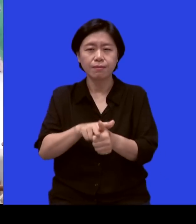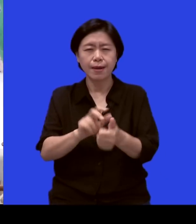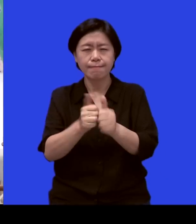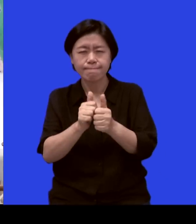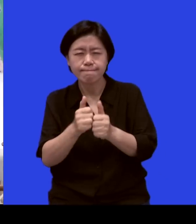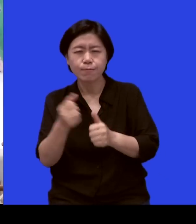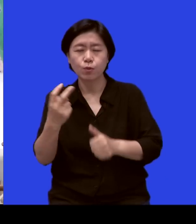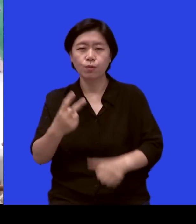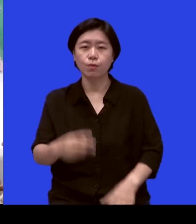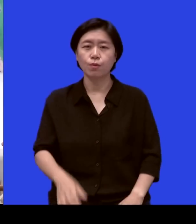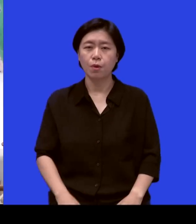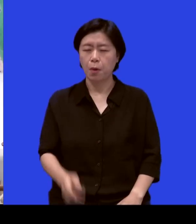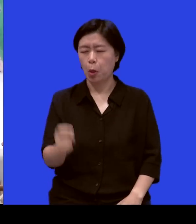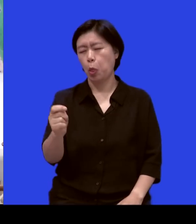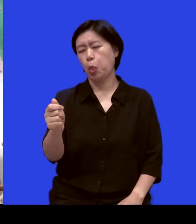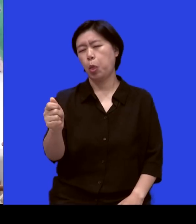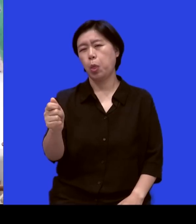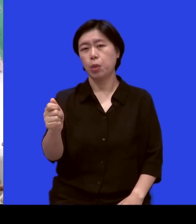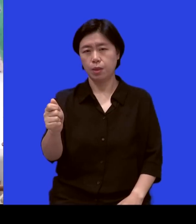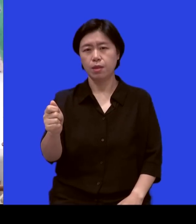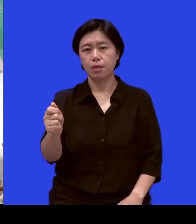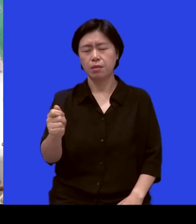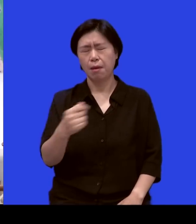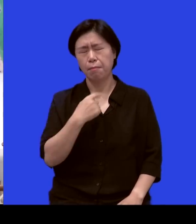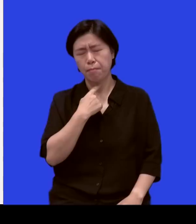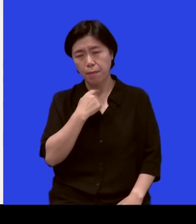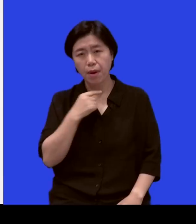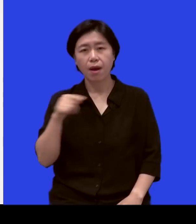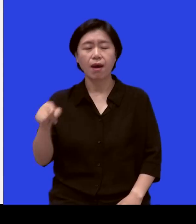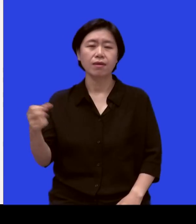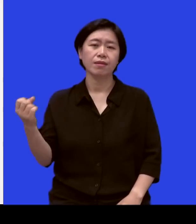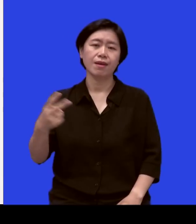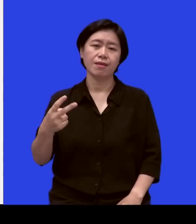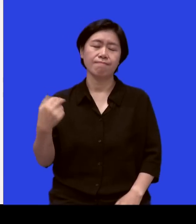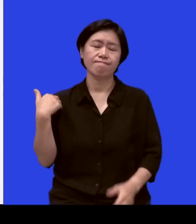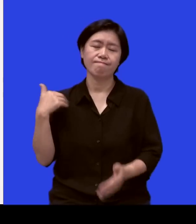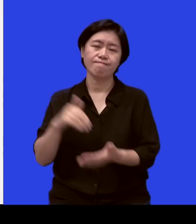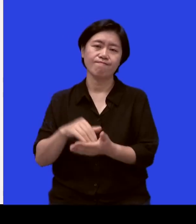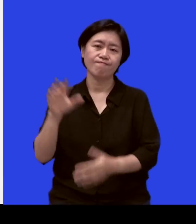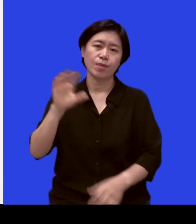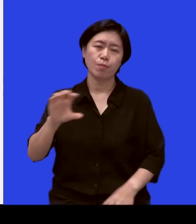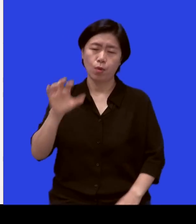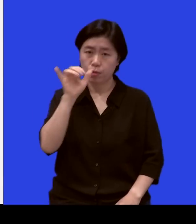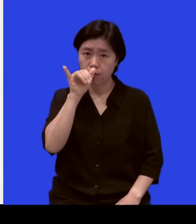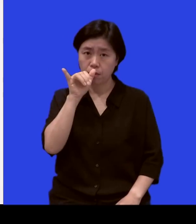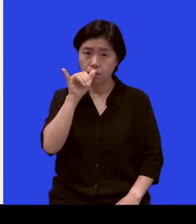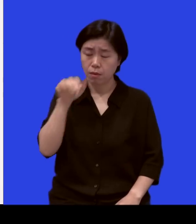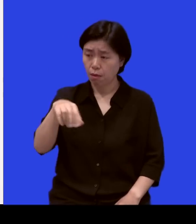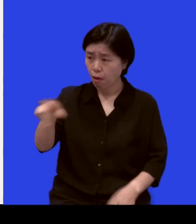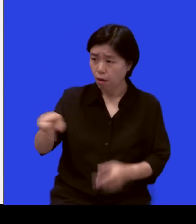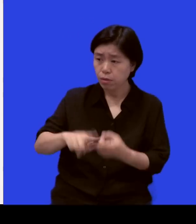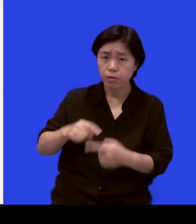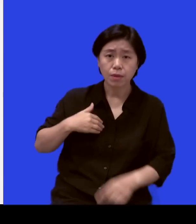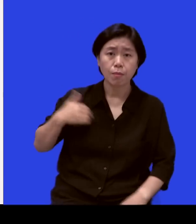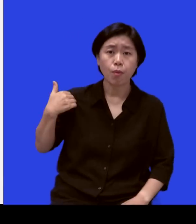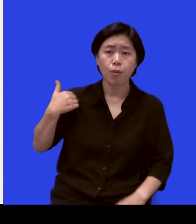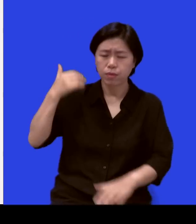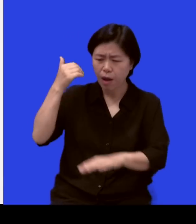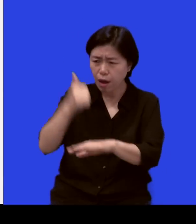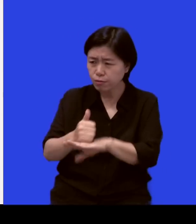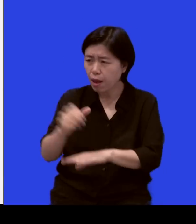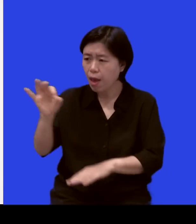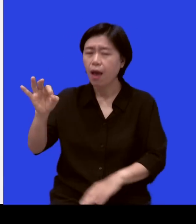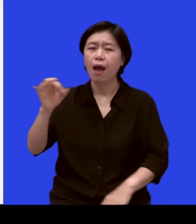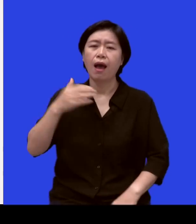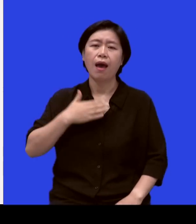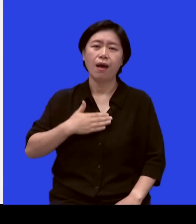이게 일상적인 주변에 있으니까 이제 그런 것들이 진행된 나는 몰랐었어요. 나중에 알게 됐는데 이제